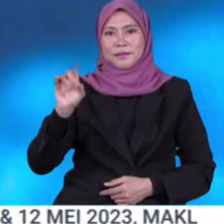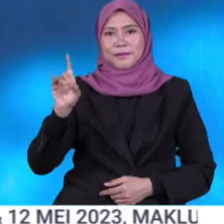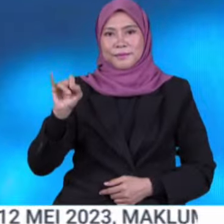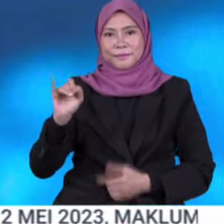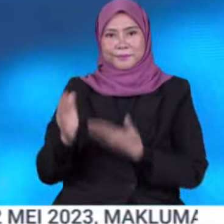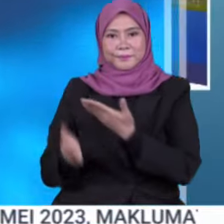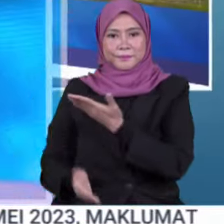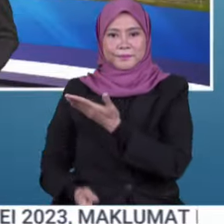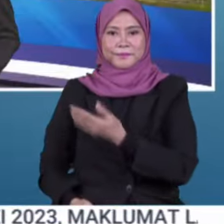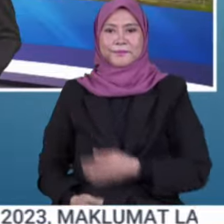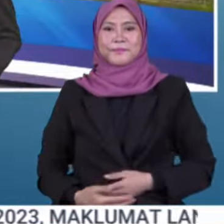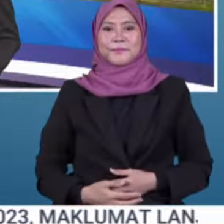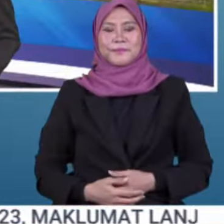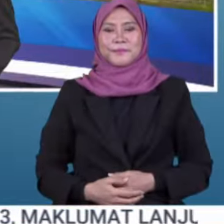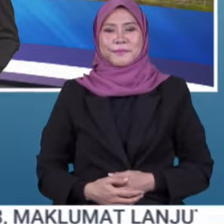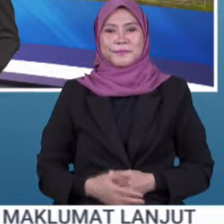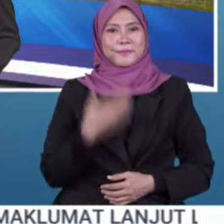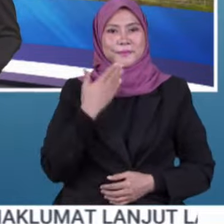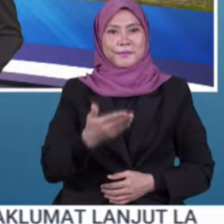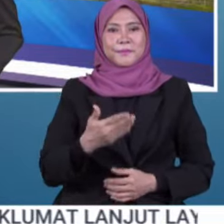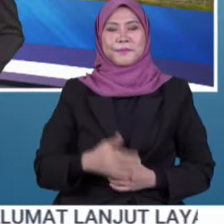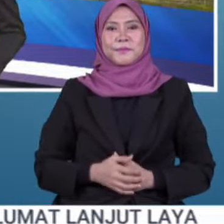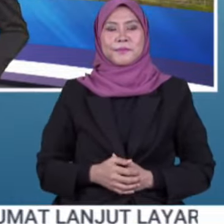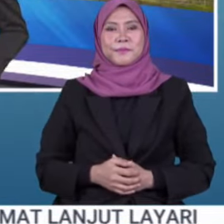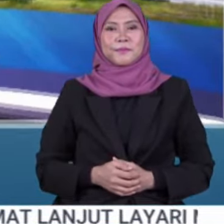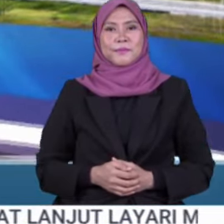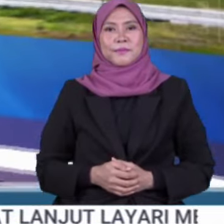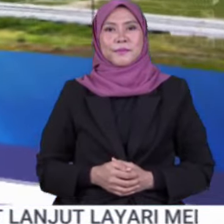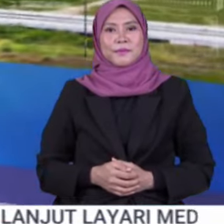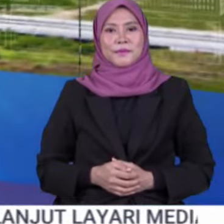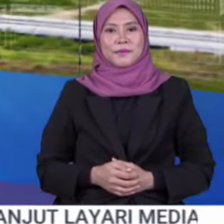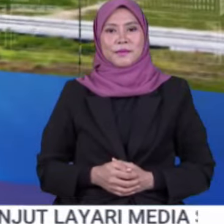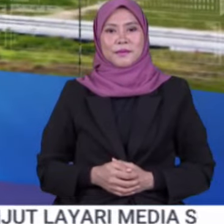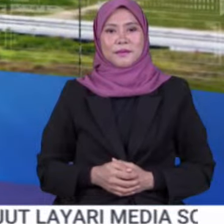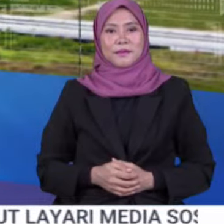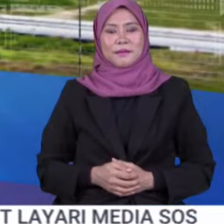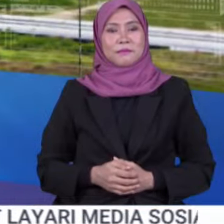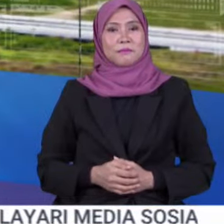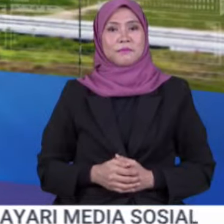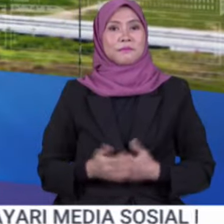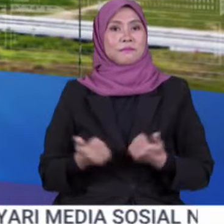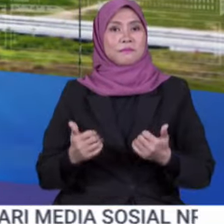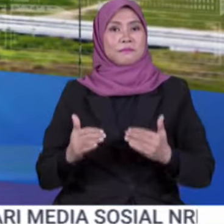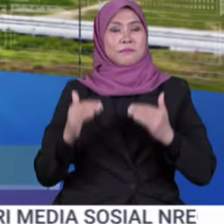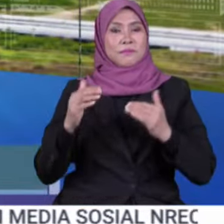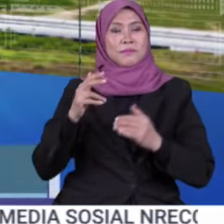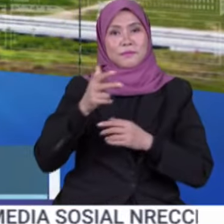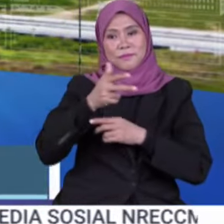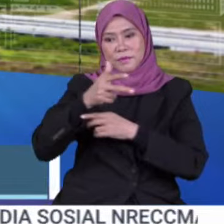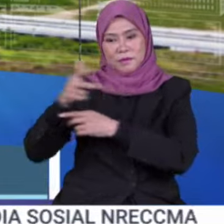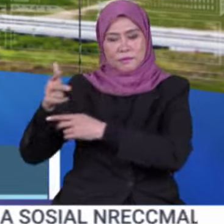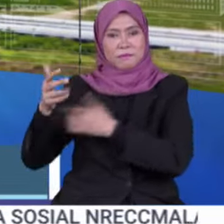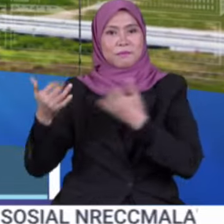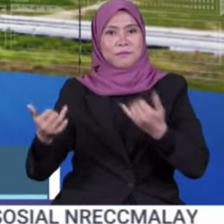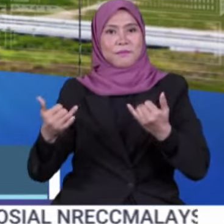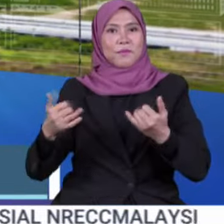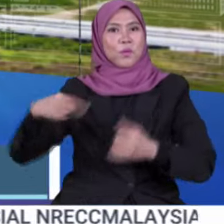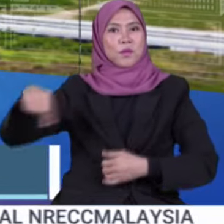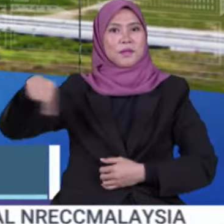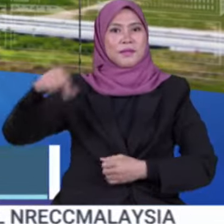silakan. Terima kasih. Ya, peringkat Terengganu FM bakal menikmati siaran yang lebih berkualiti